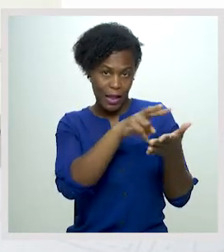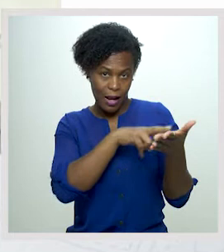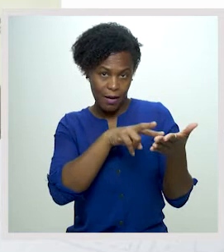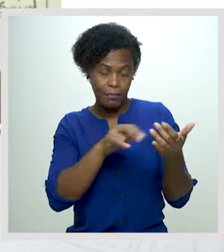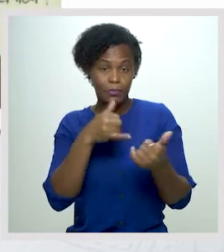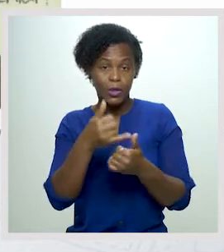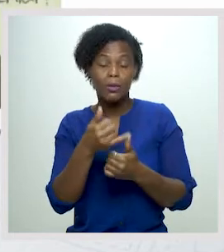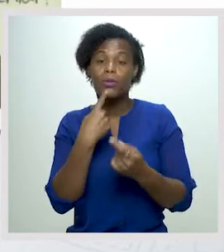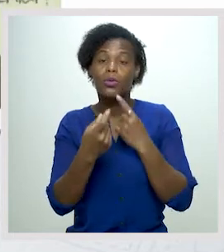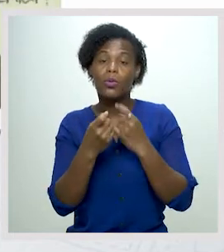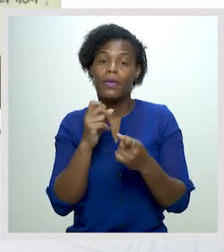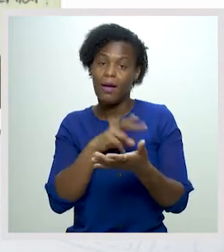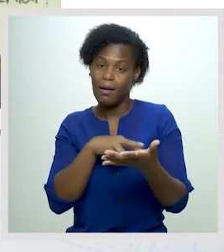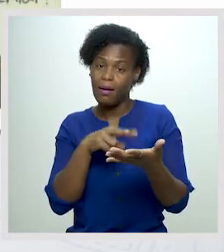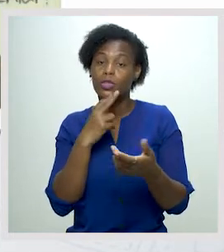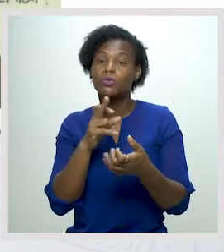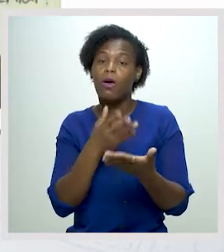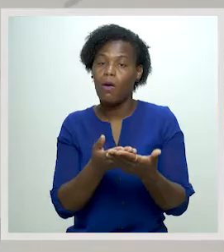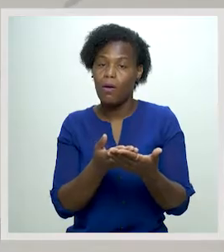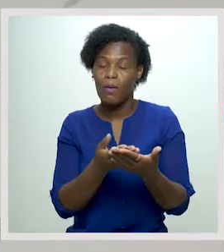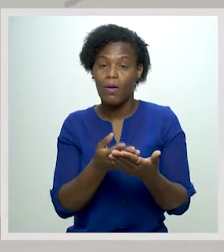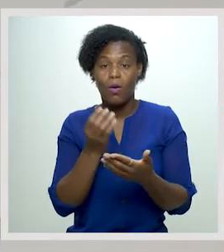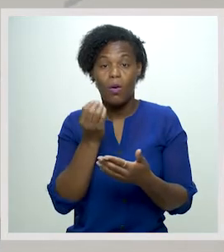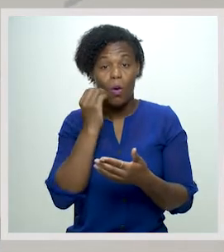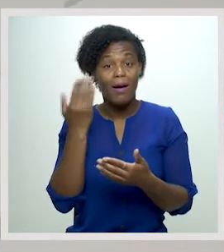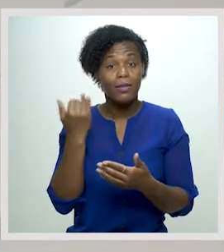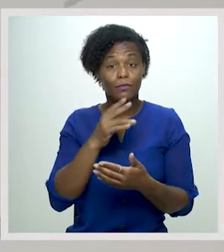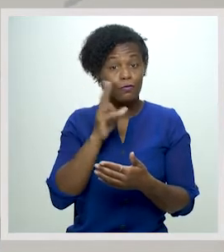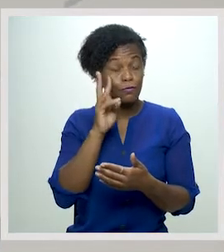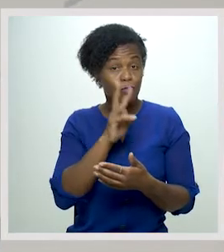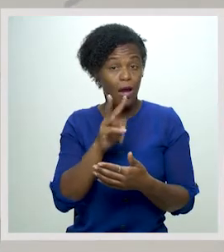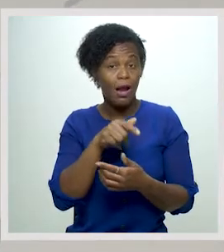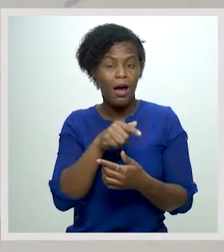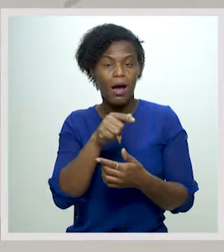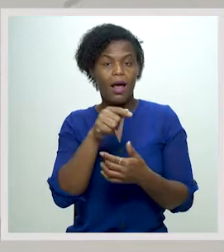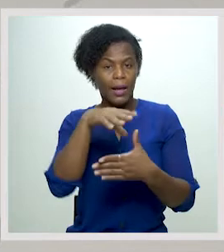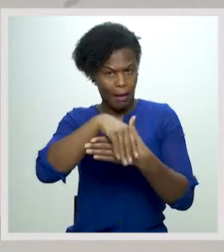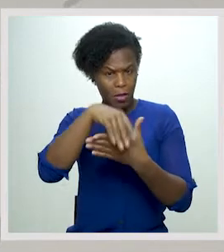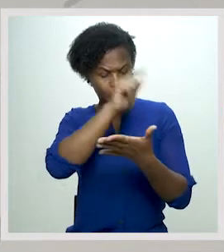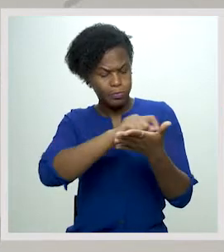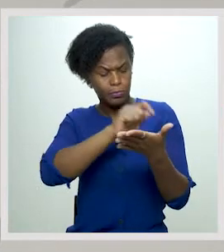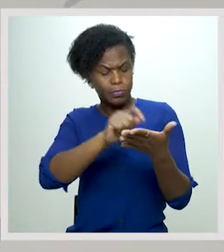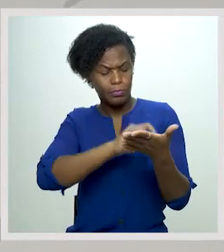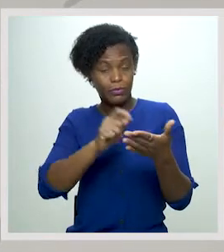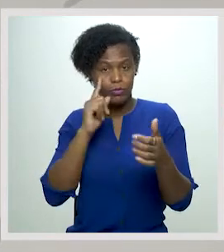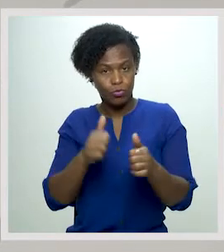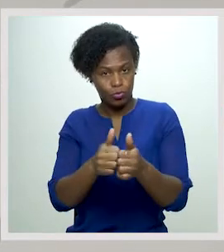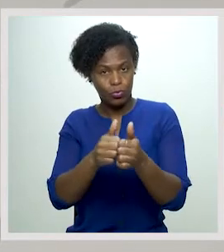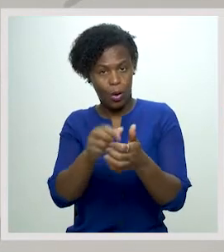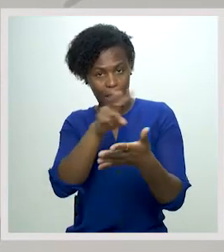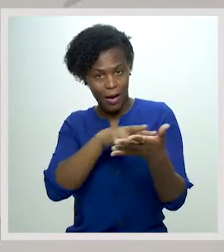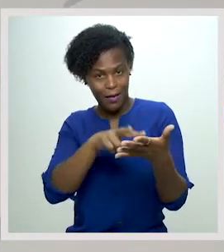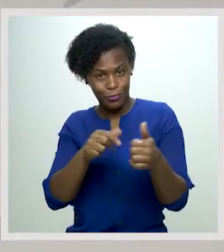documents puis réponds aux questions. Comme on a vu, il s'agit bien des brouillons de lettres. On va les lire